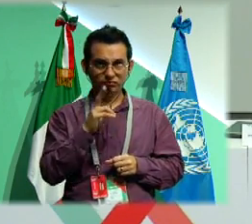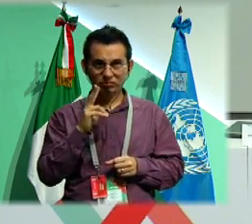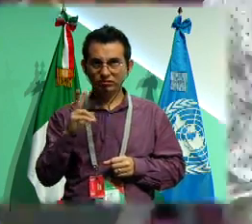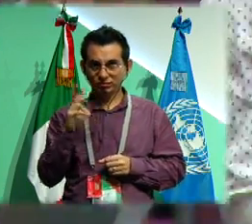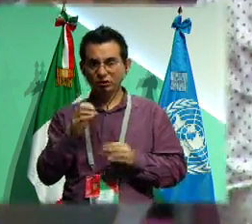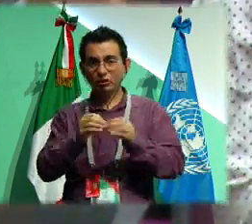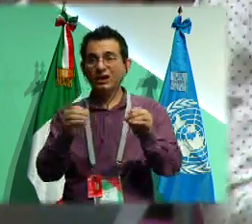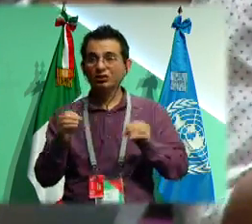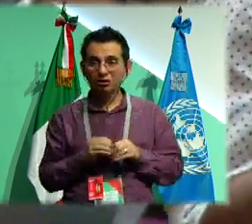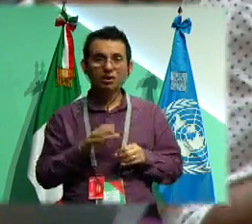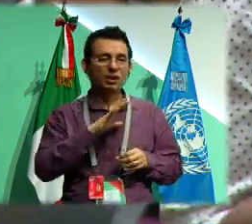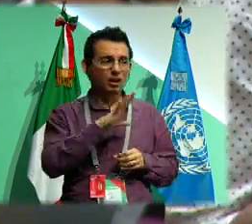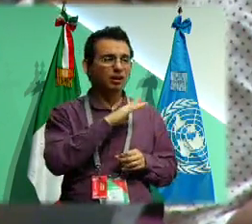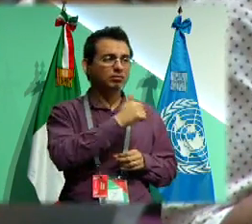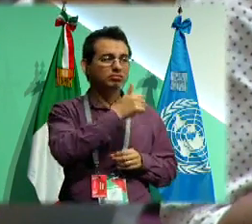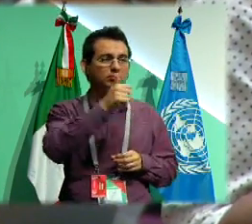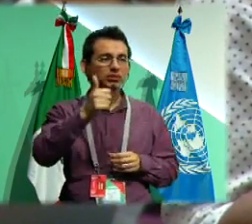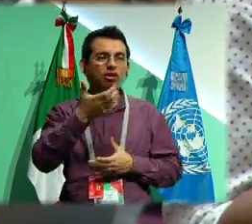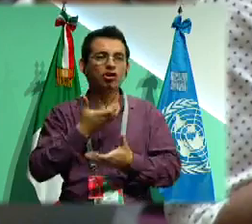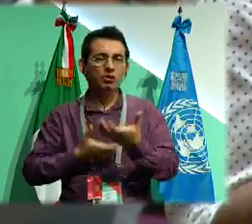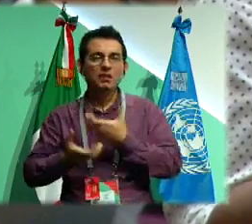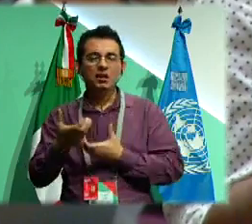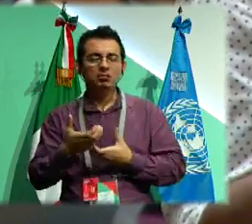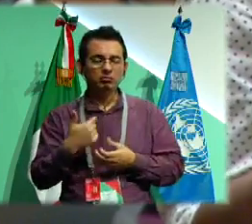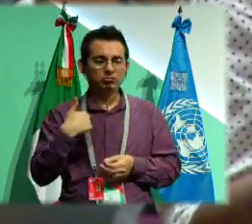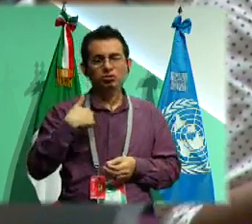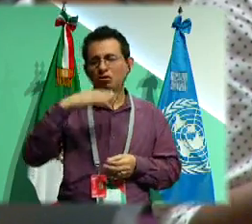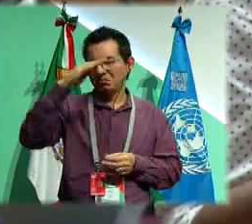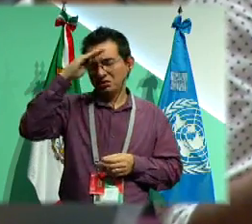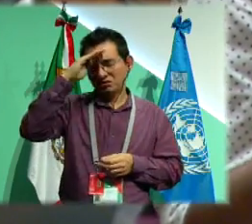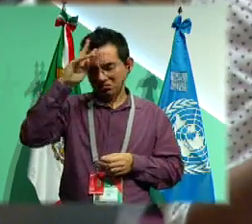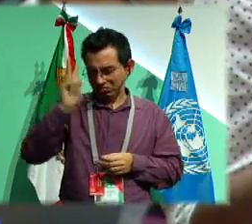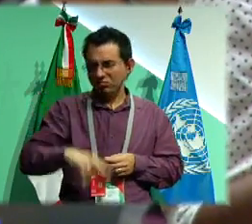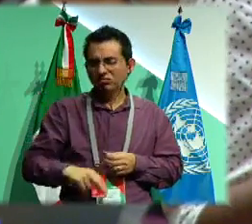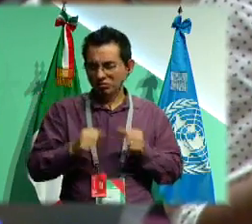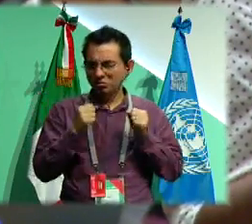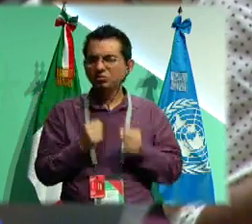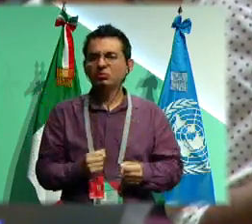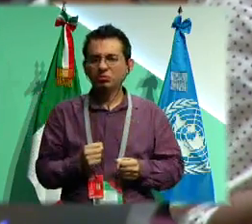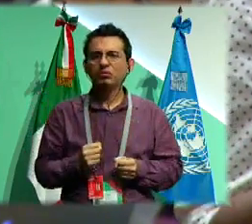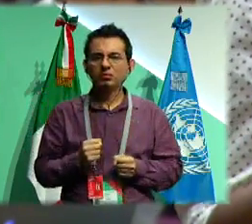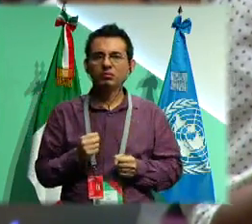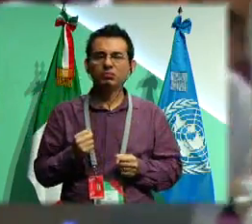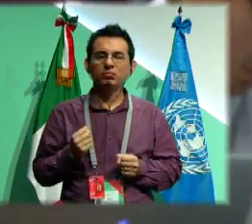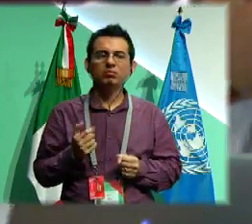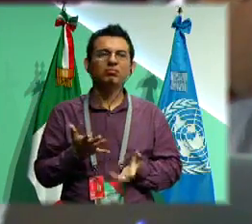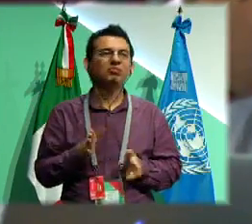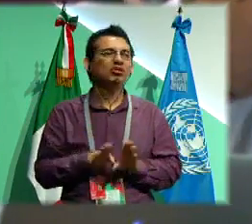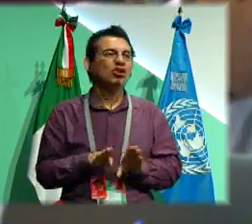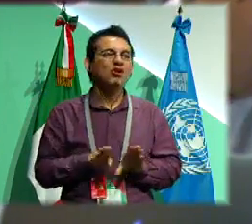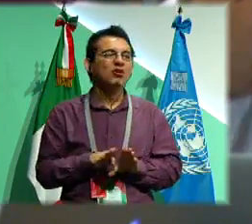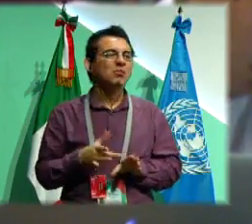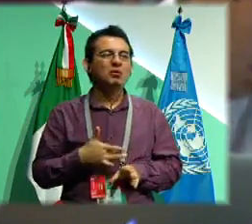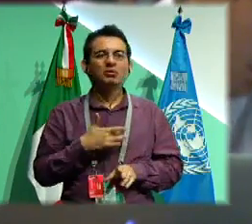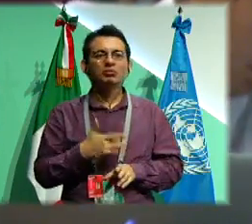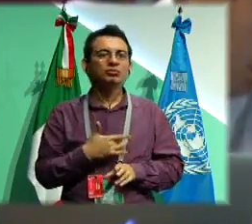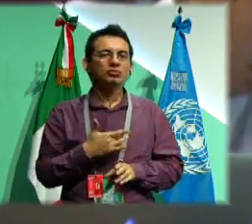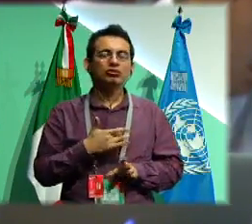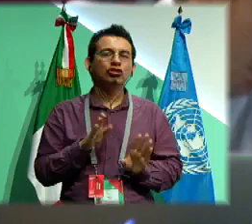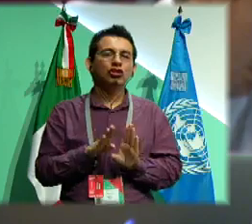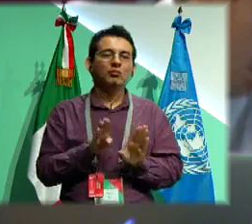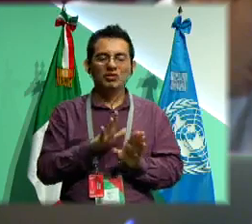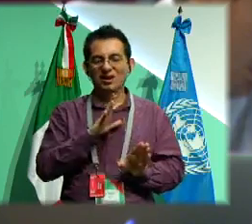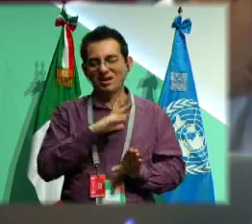J'envisage les organisations commerciales deviennent très dépendantes et